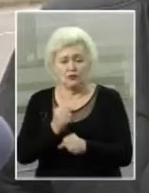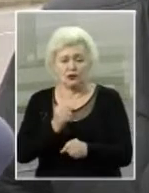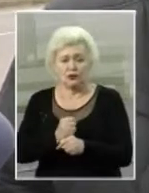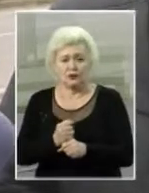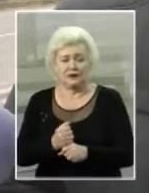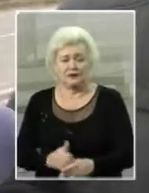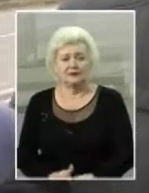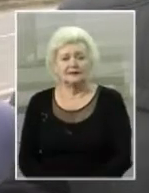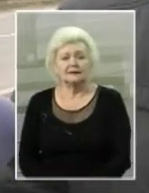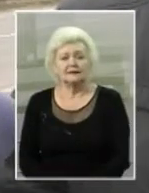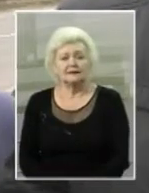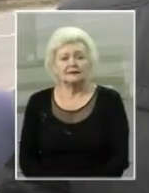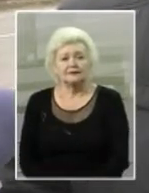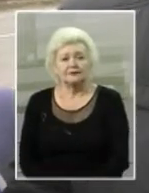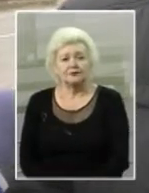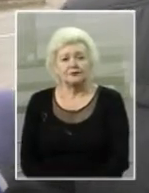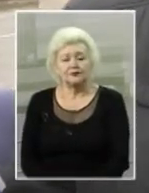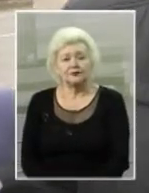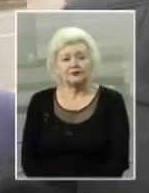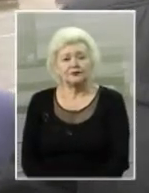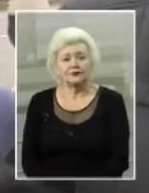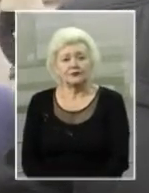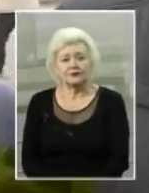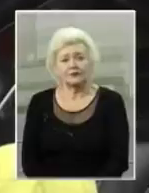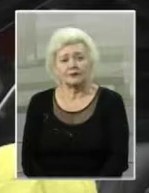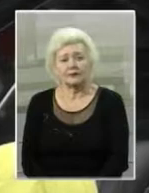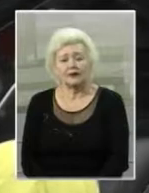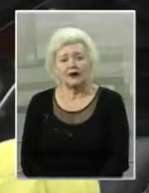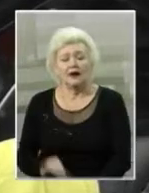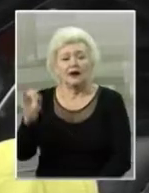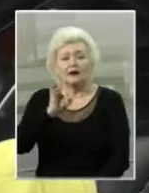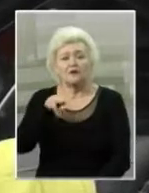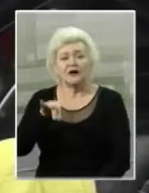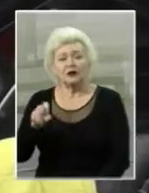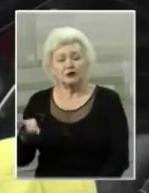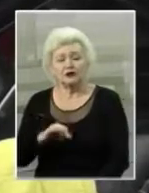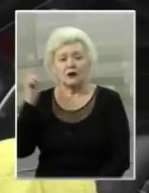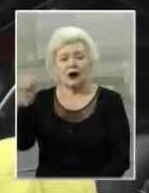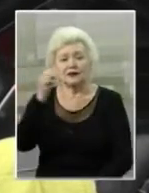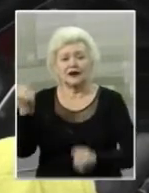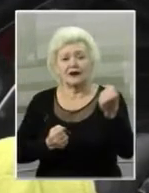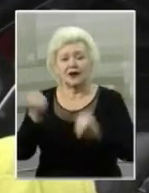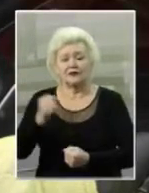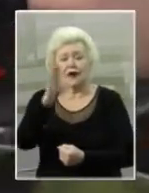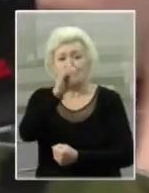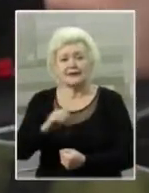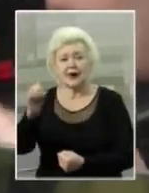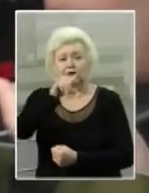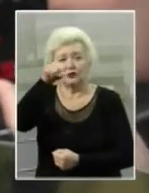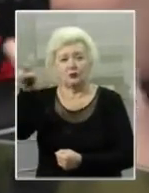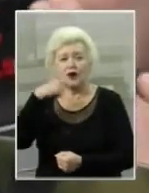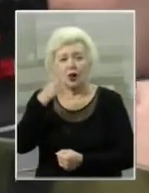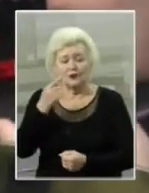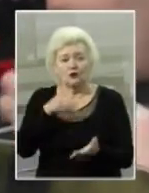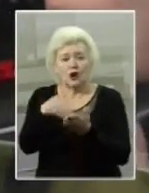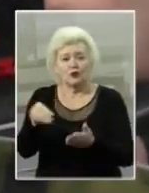там купити цей автомобіль, він зараз з цими законами, він, в принципі, не зможе це зробити. Ігор Пілющенко – власник автівки з євро-номерами. Говорить,